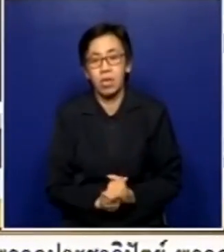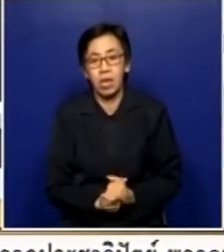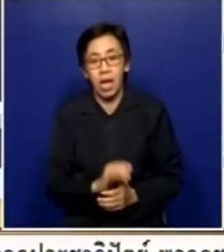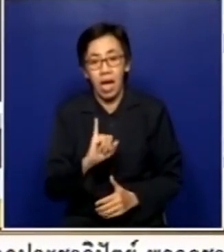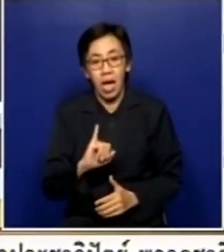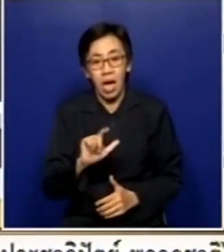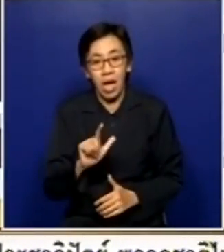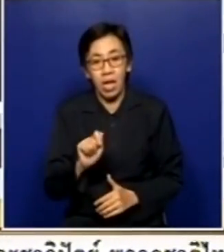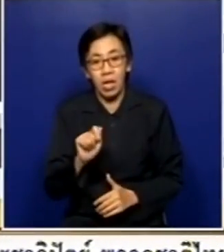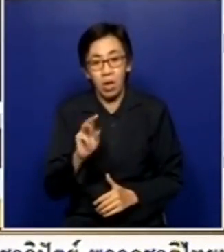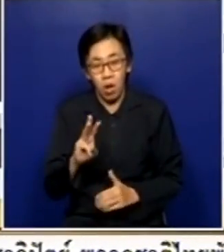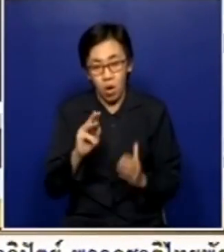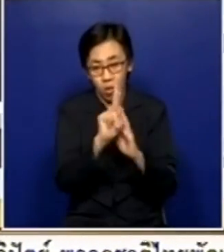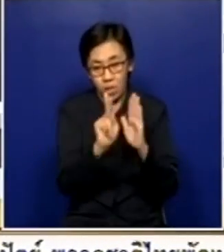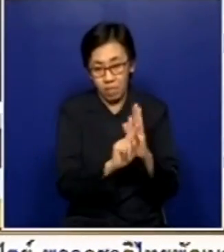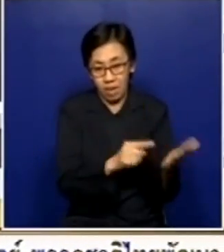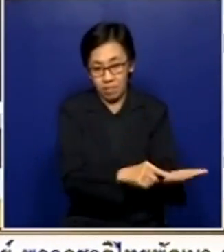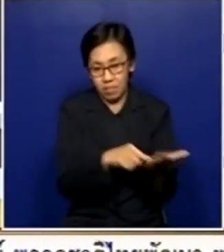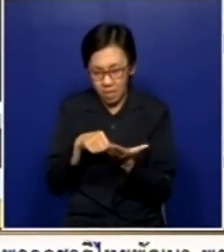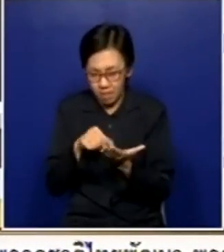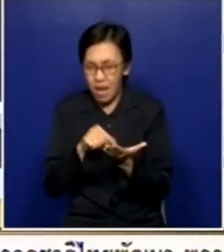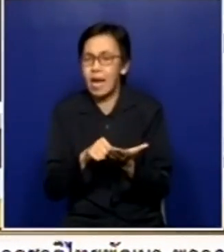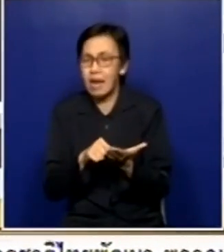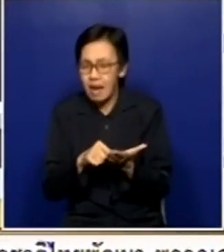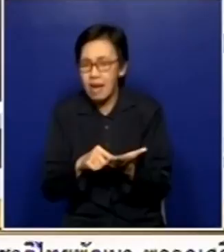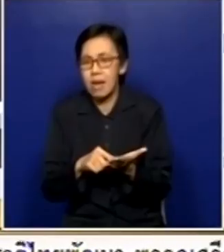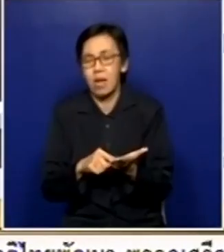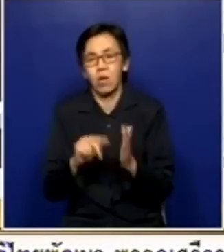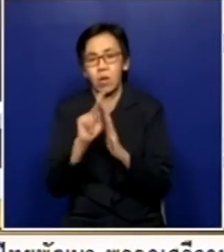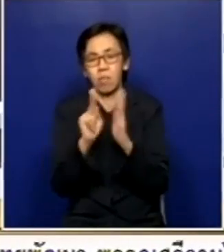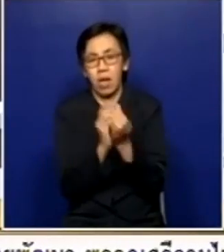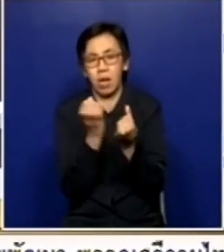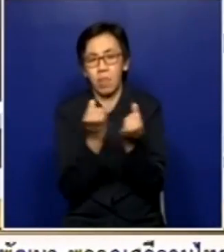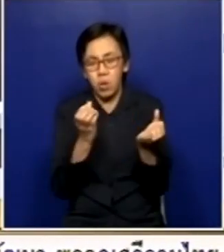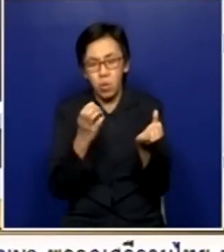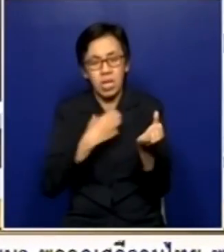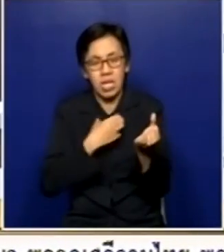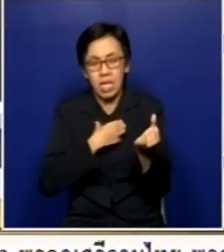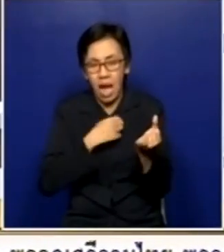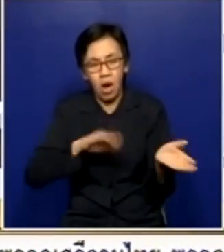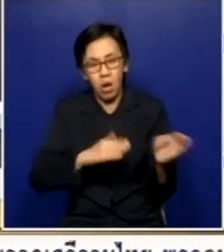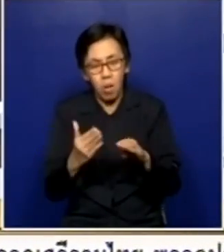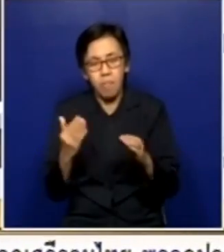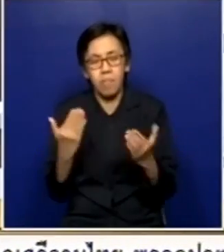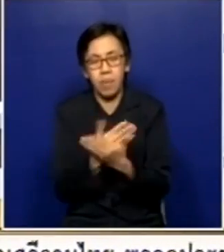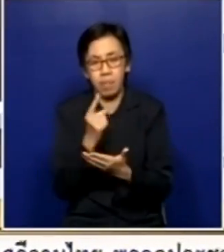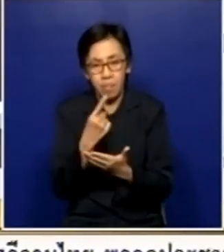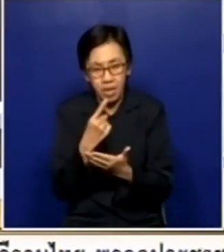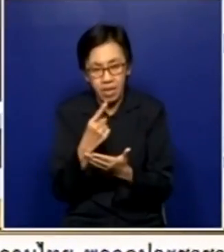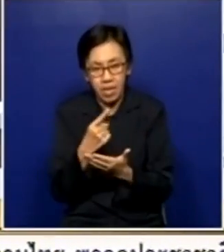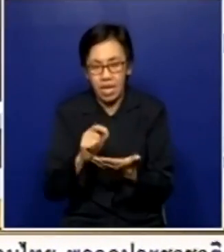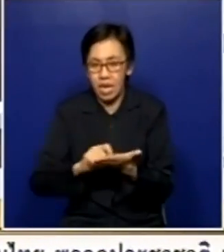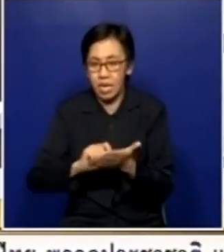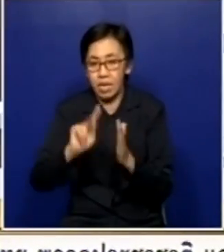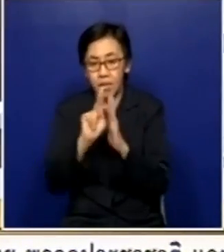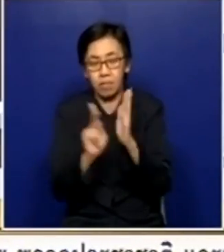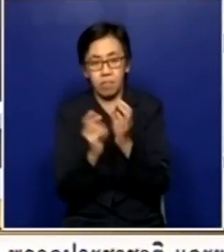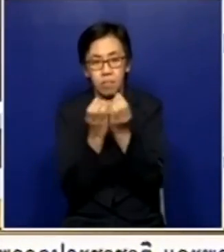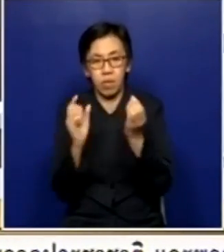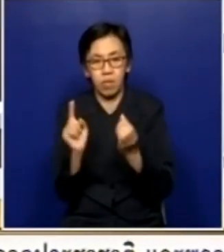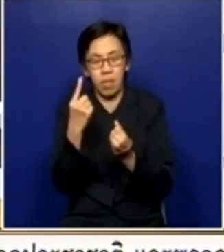การล้มล้างรัฐธรรมนูญการตั้งสสรขึ้นมาใหม่ซึ่งขัดต่อรัฐธรรมนูญเช่นกำหนดไว้ว่า